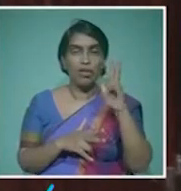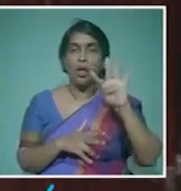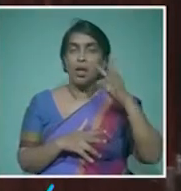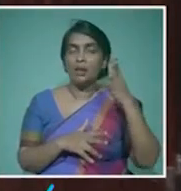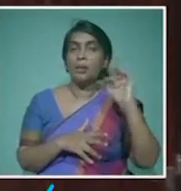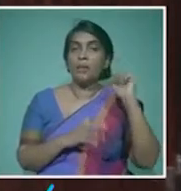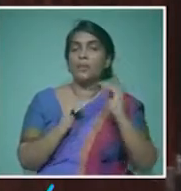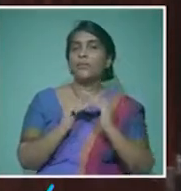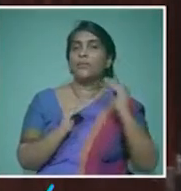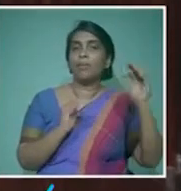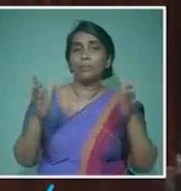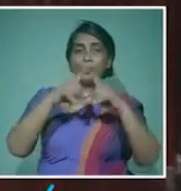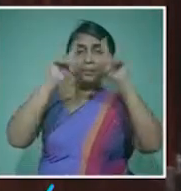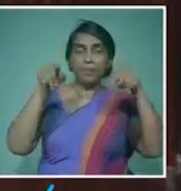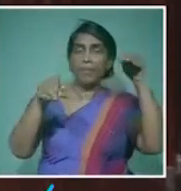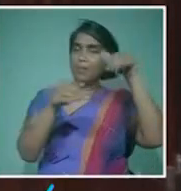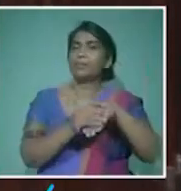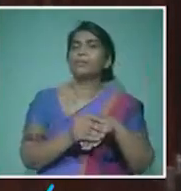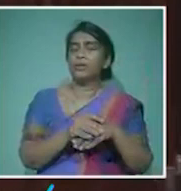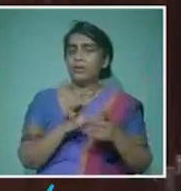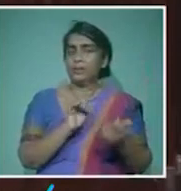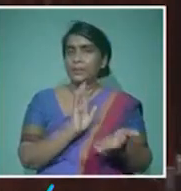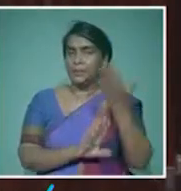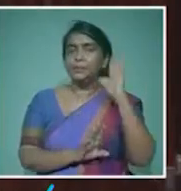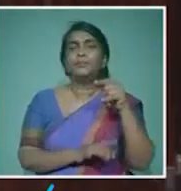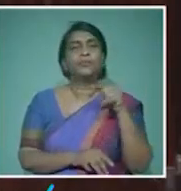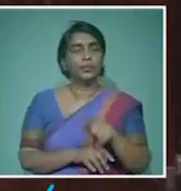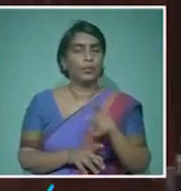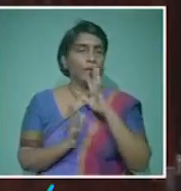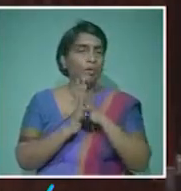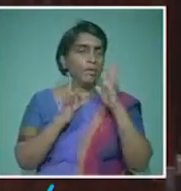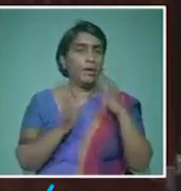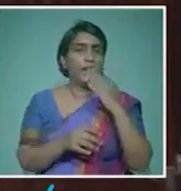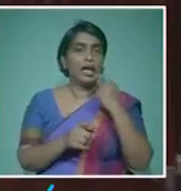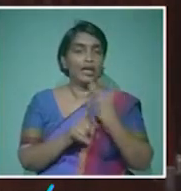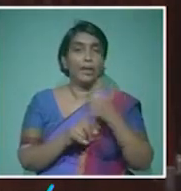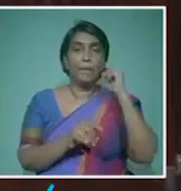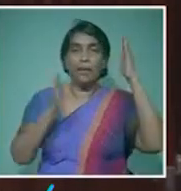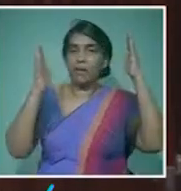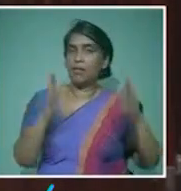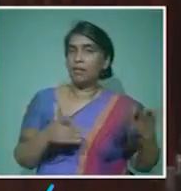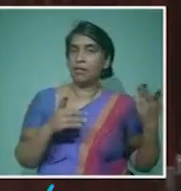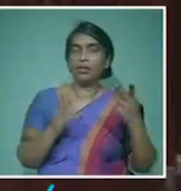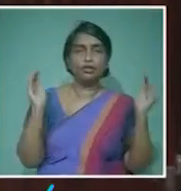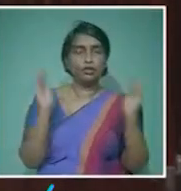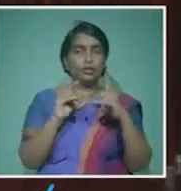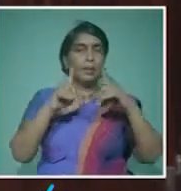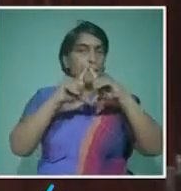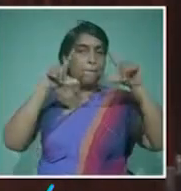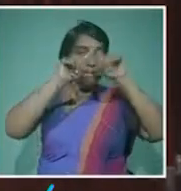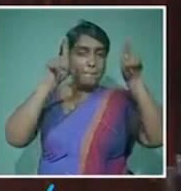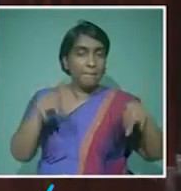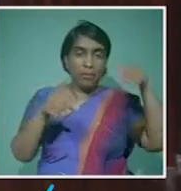indala 450 dakwa vivida asurum wala dapuwama mila niyama vela thiyena. Esa adha doga washen ganna kilo 50 miti ganna naha. Adha me sulu washen prakash me